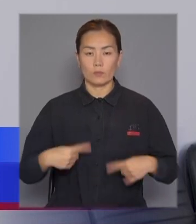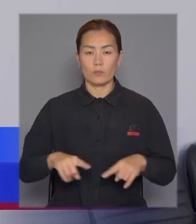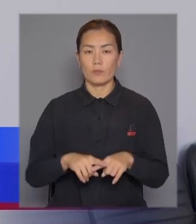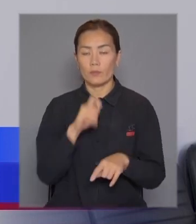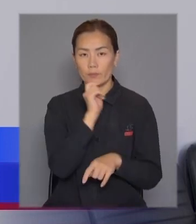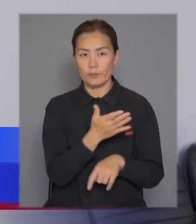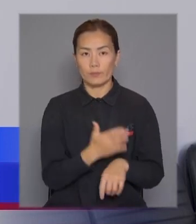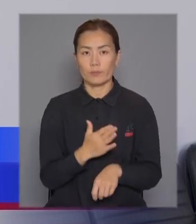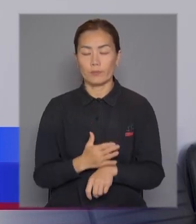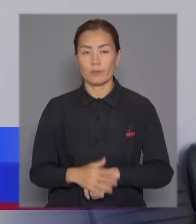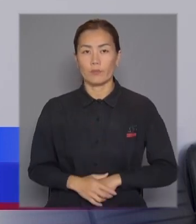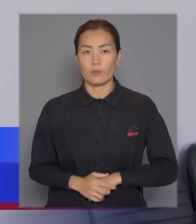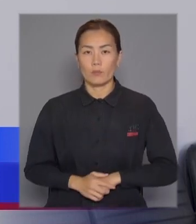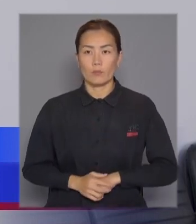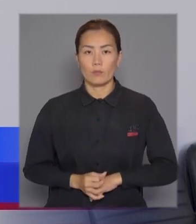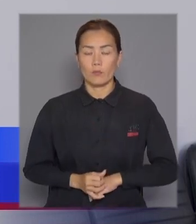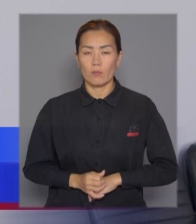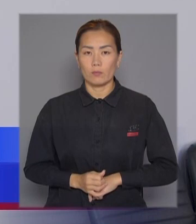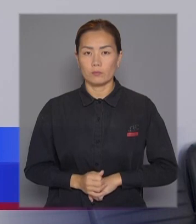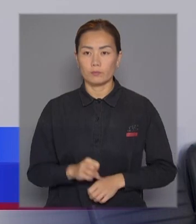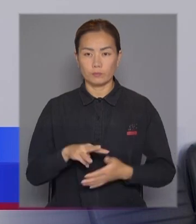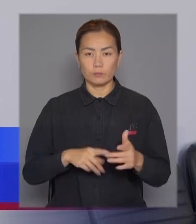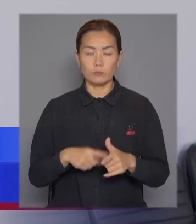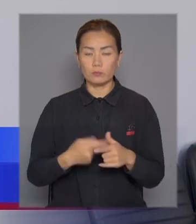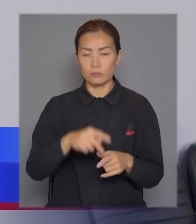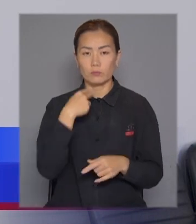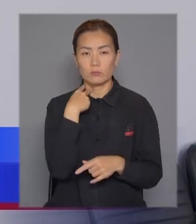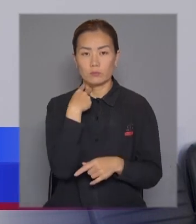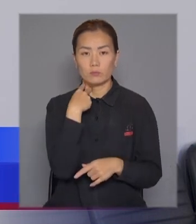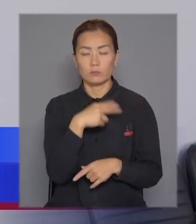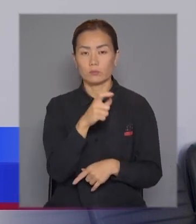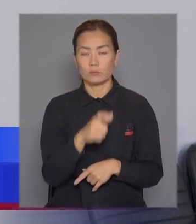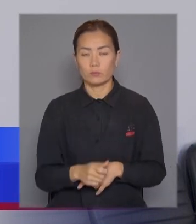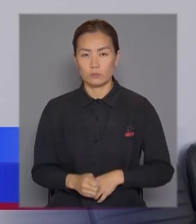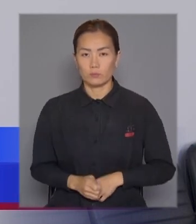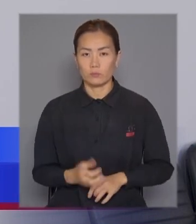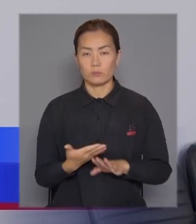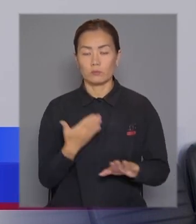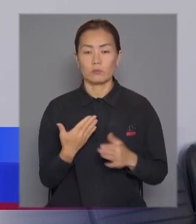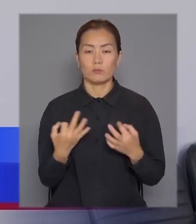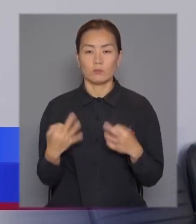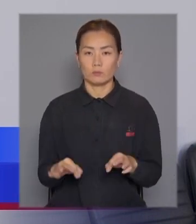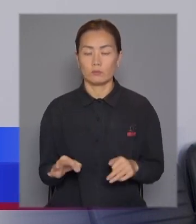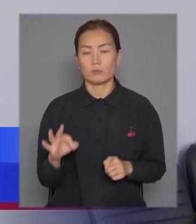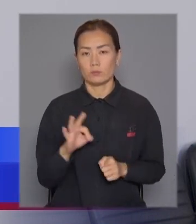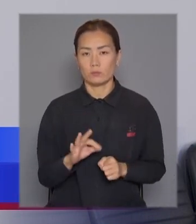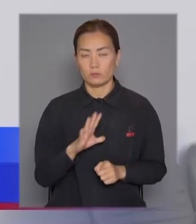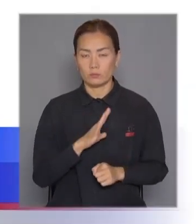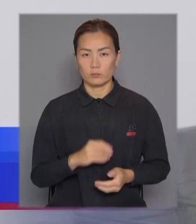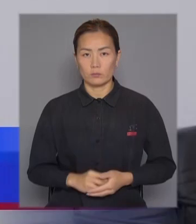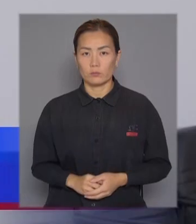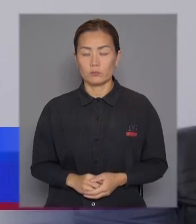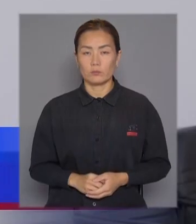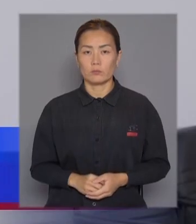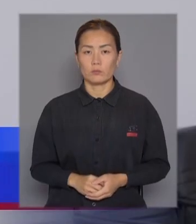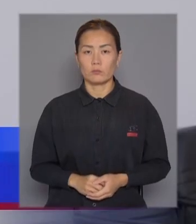өтеу бөлігін айыппұл түріне және 1 сотталған жаза өтеу бөлігін мерзімі шартты түрде босатылды.